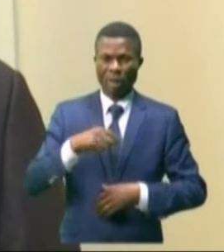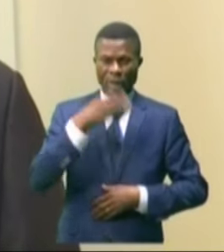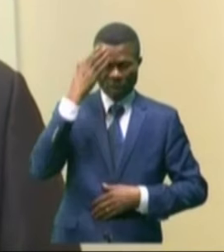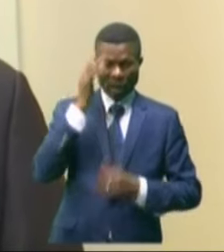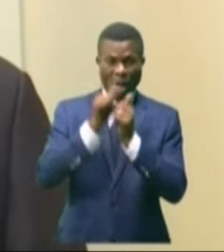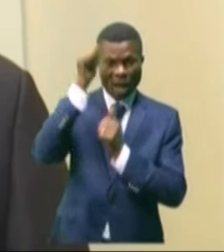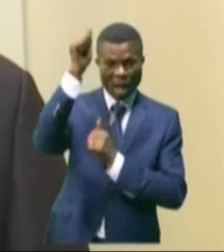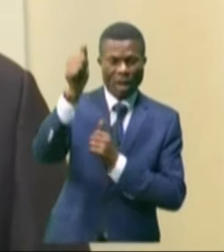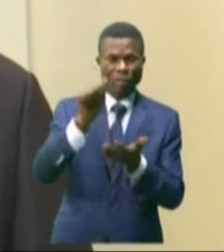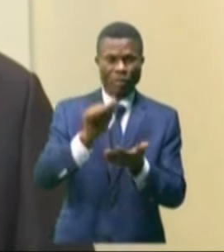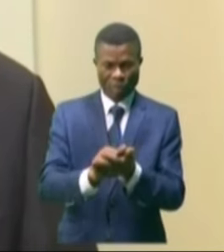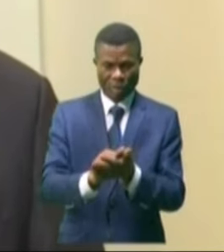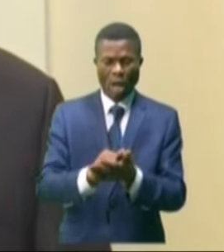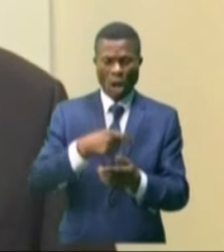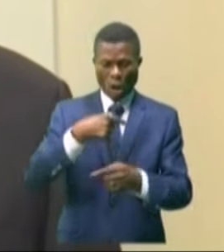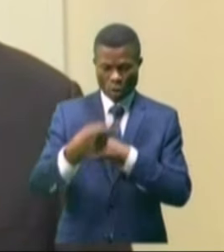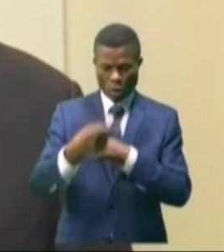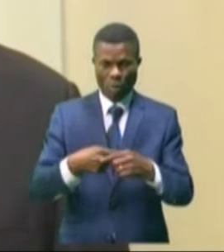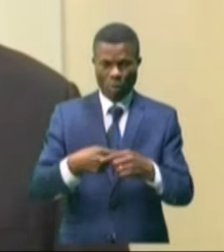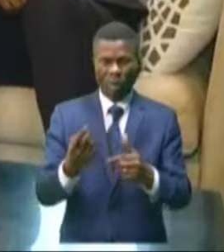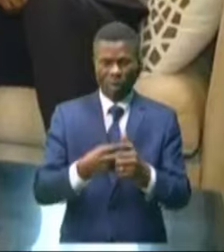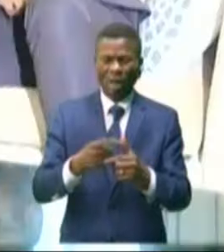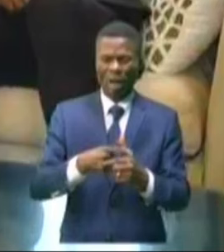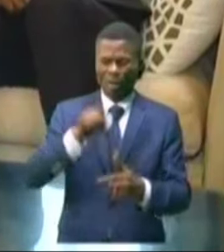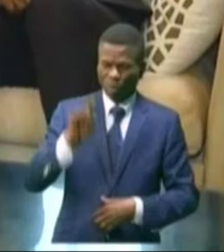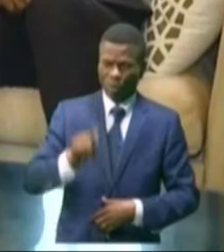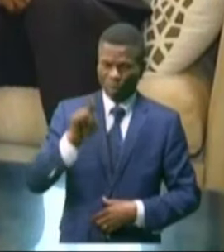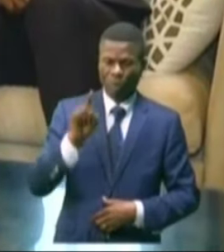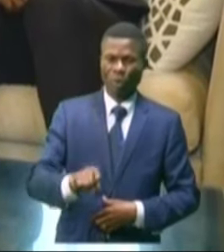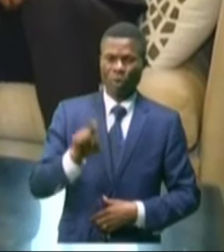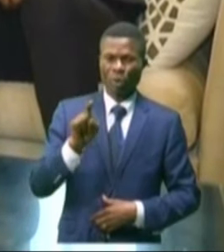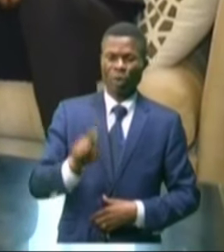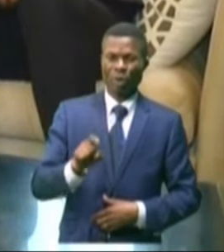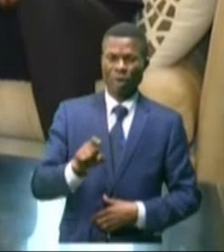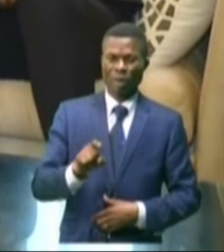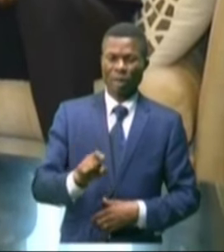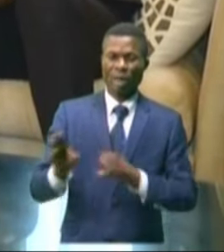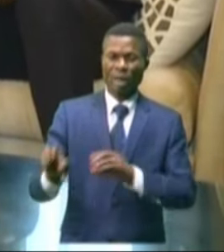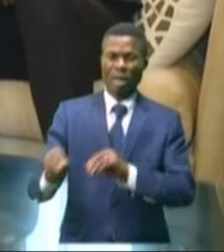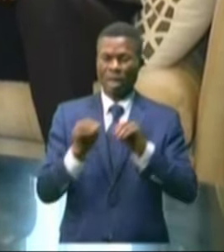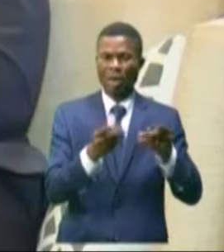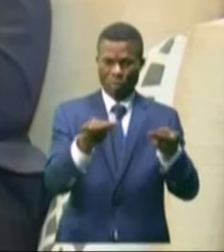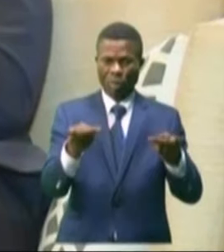avenir passe impérativement par la mise en place